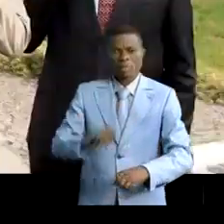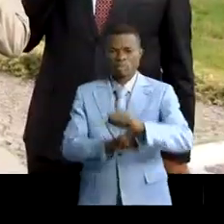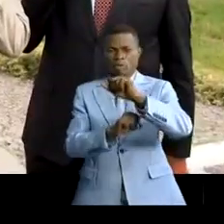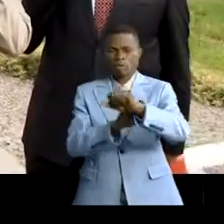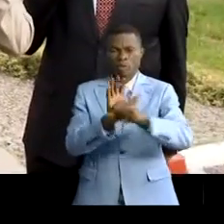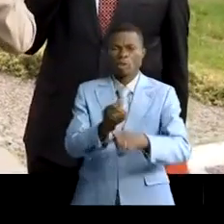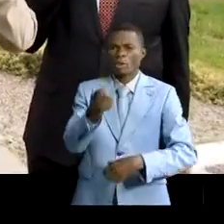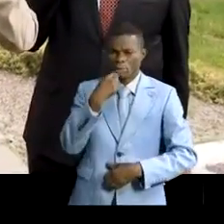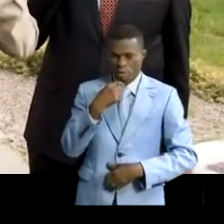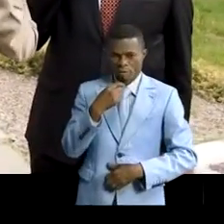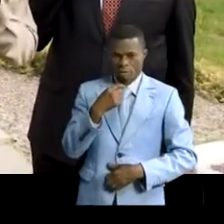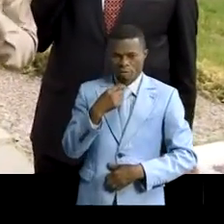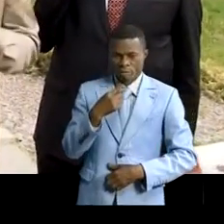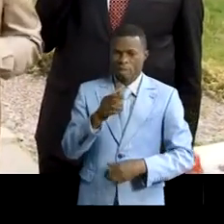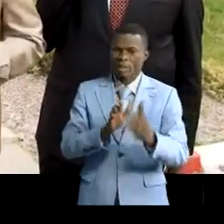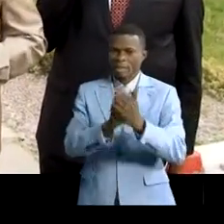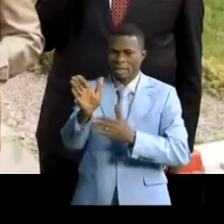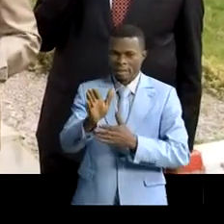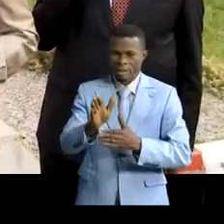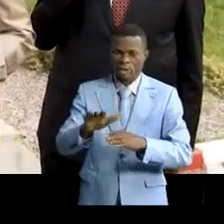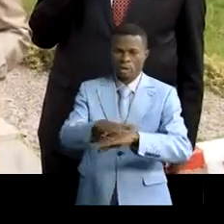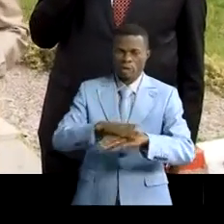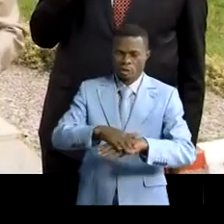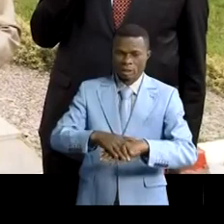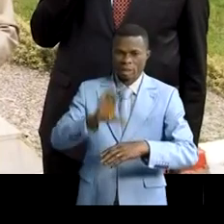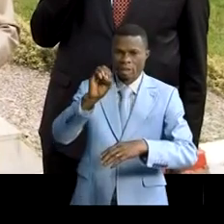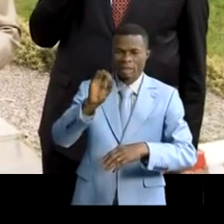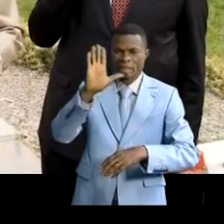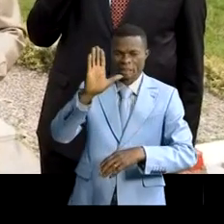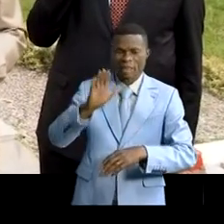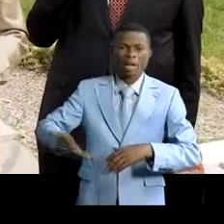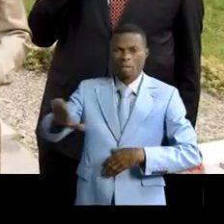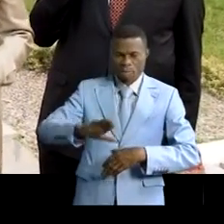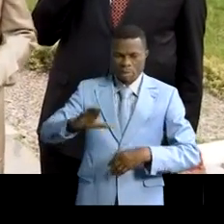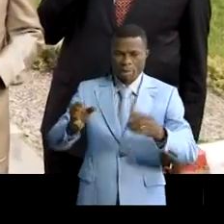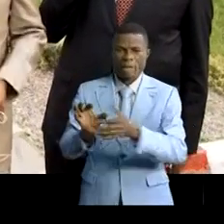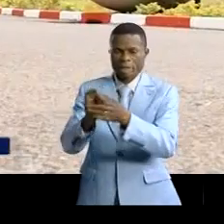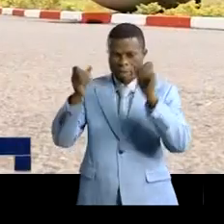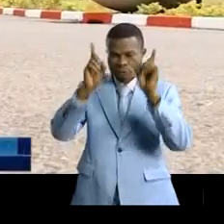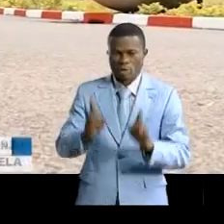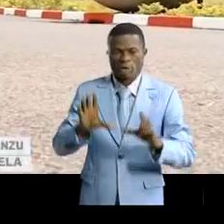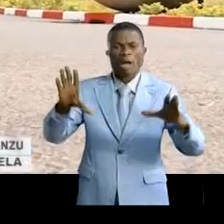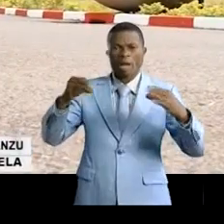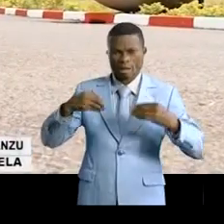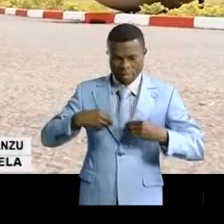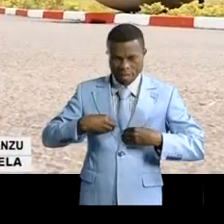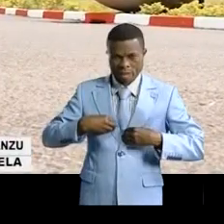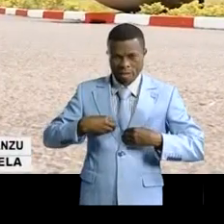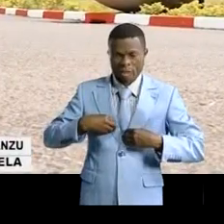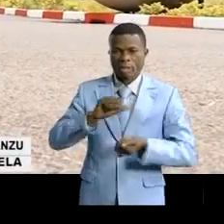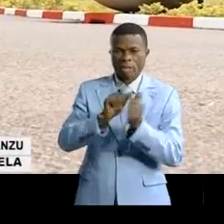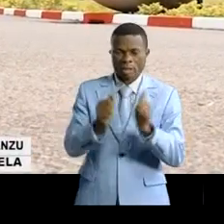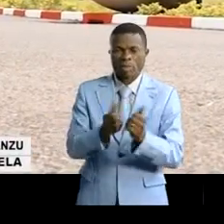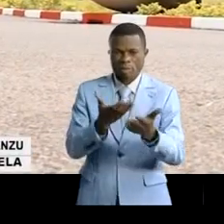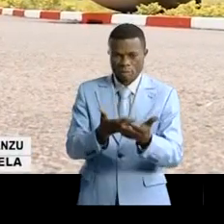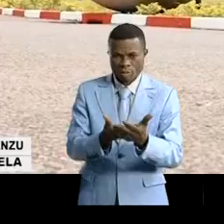l'extérieur. Un minimum de 15 sur 55 États membres de l'Union africaine doivent ratifier le traité pour qu'il entre en